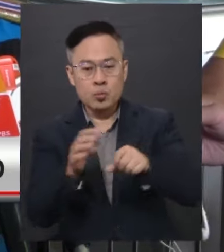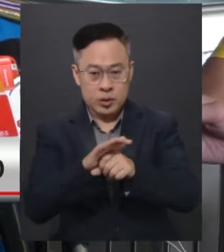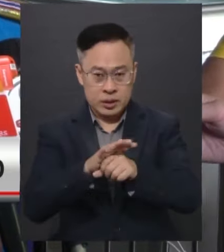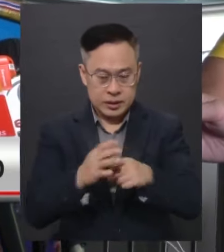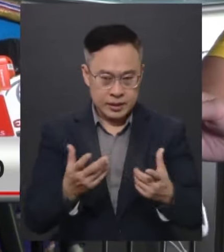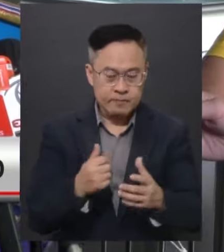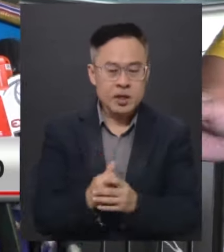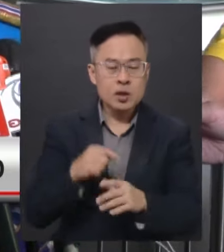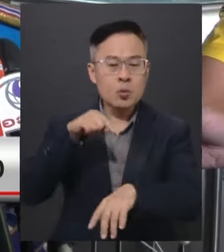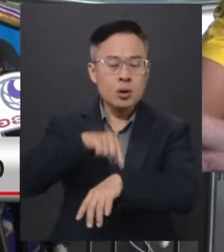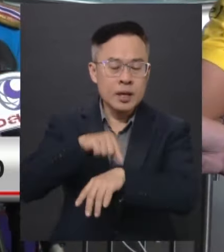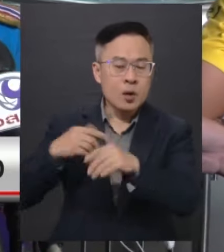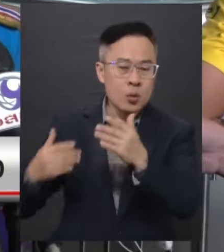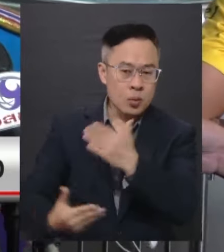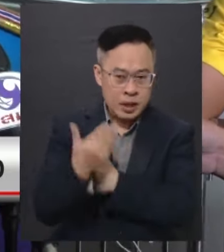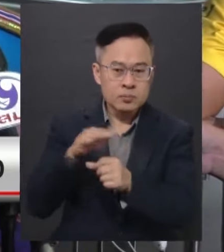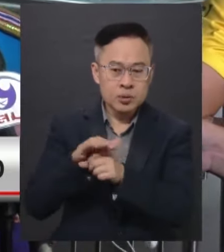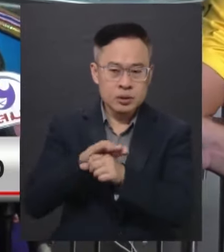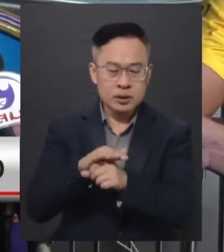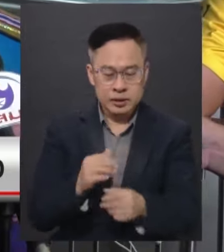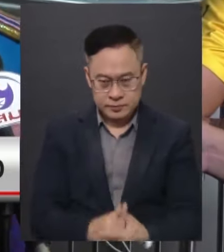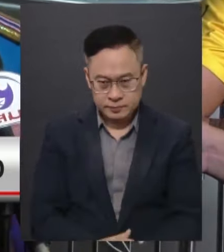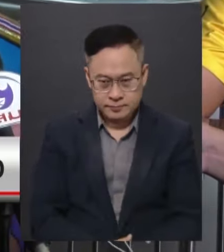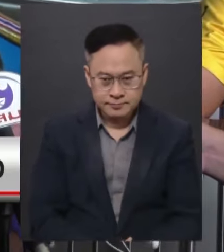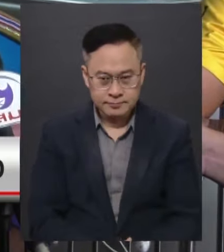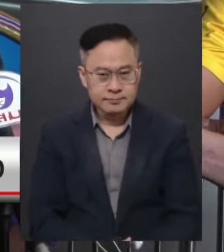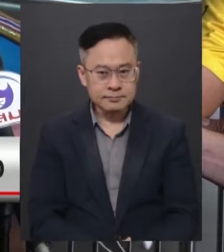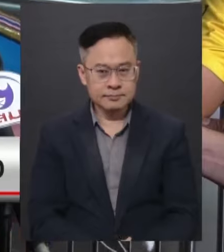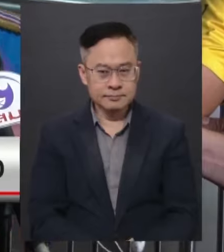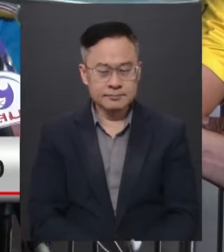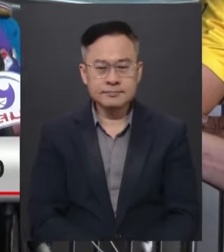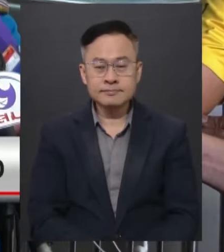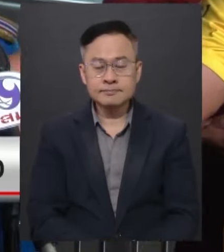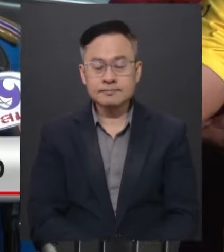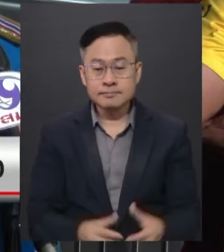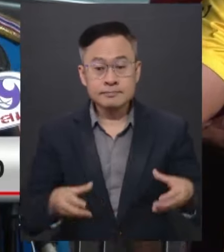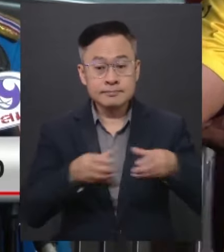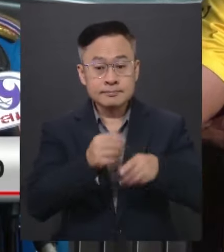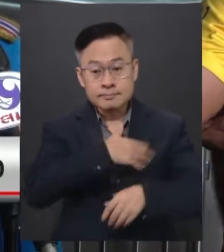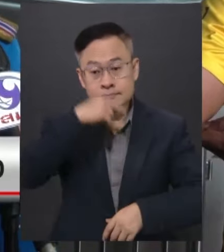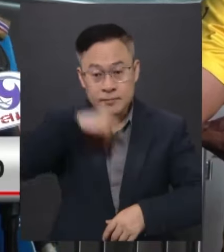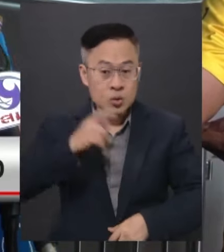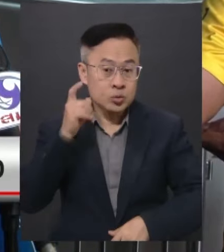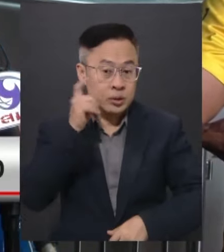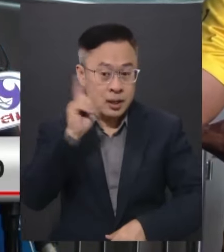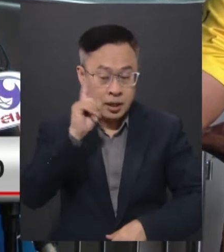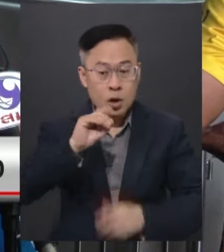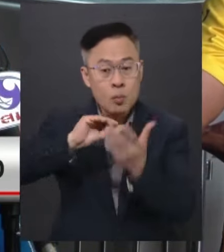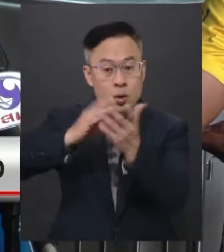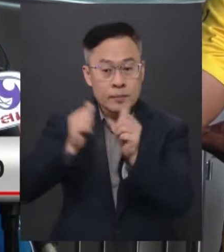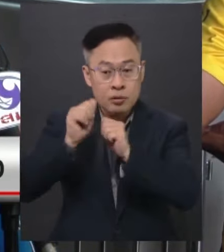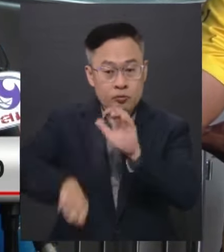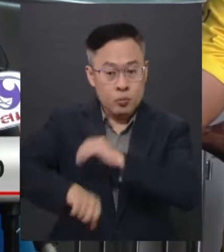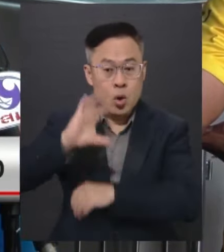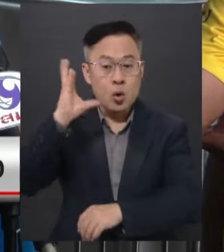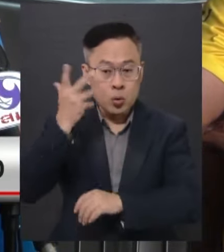เร็วเนี่ยก็ยิงได้เลยก็อย่างที่สุพนัสทำได้นั่นเองนะคะใชแล้วก็สำหรับทีมชาติไทยค่ะชุดใหญ่เนี่ยก็จะมีโปรแกรมทำการแข่งขัน